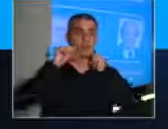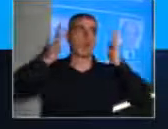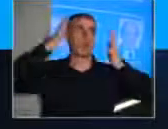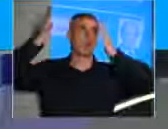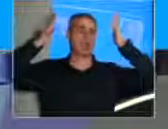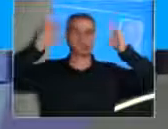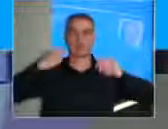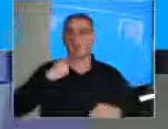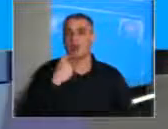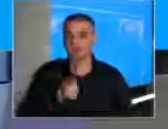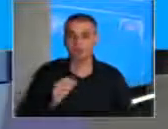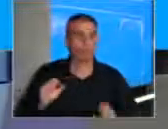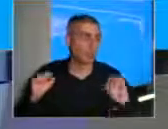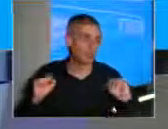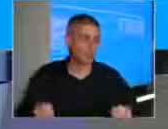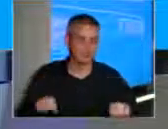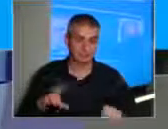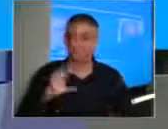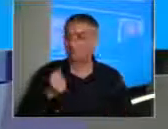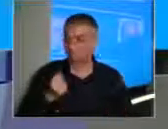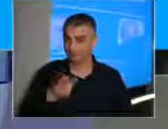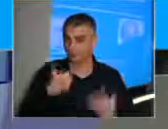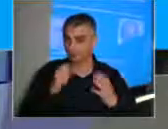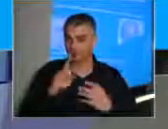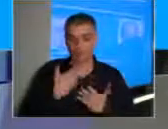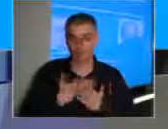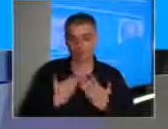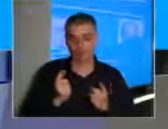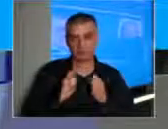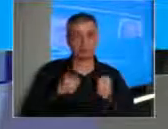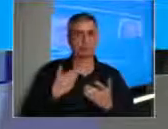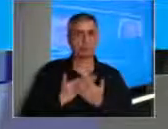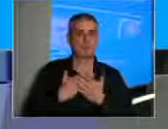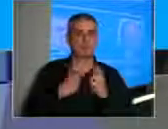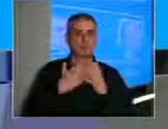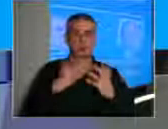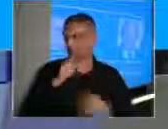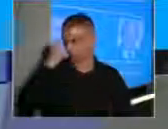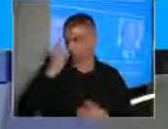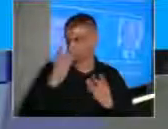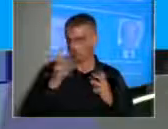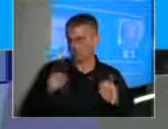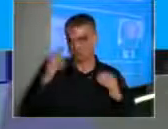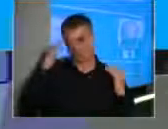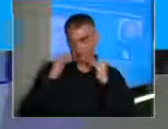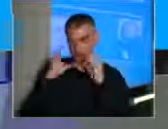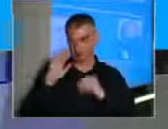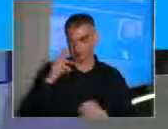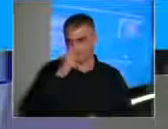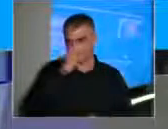על האמירה של הנשיא שבמידה ואין 61 ממליצים, הוא ממליץ על מפלגה גדולה. אתה לא חושד שהנשיא מתואם עם נתניהו? לא, לא, לא.